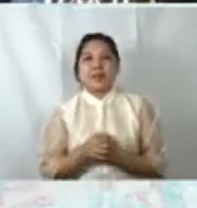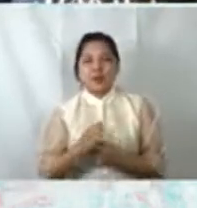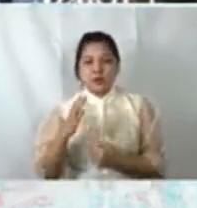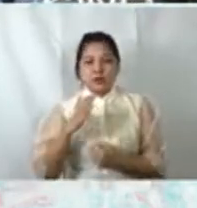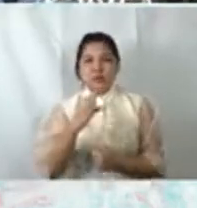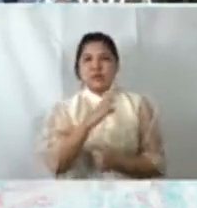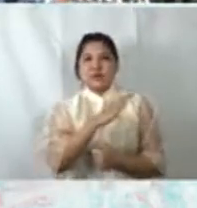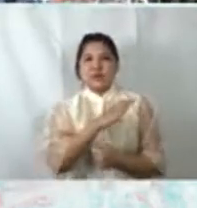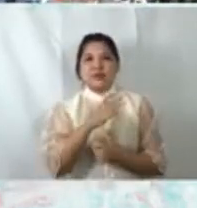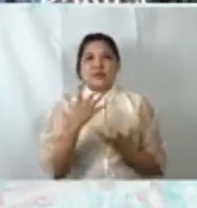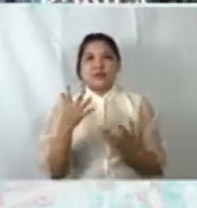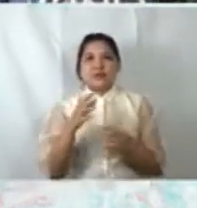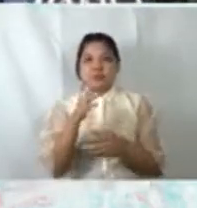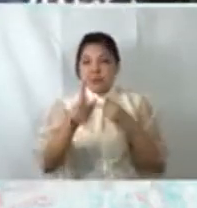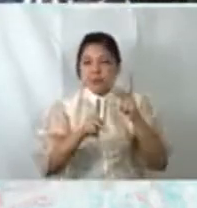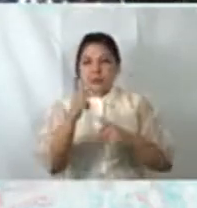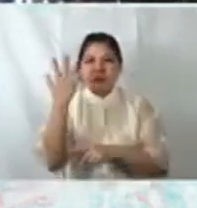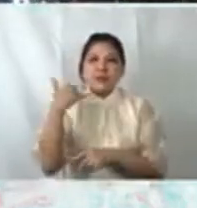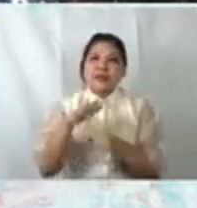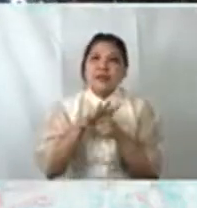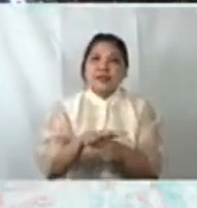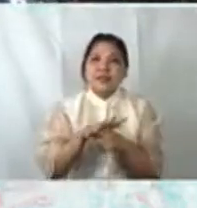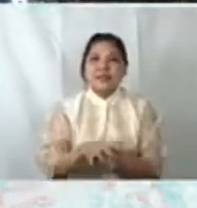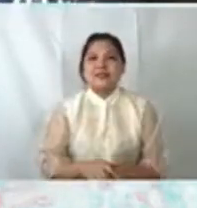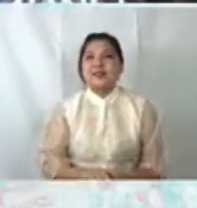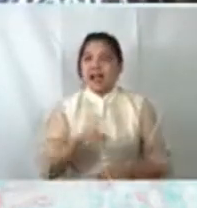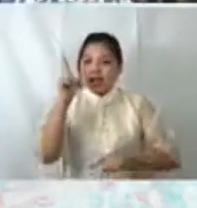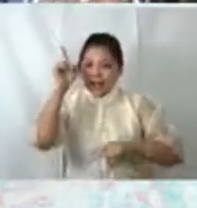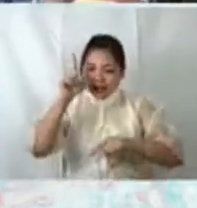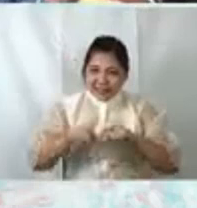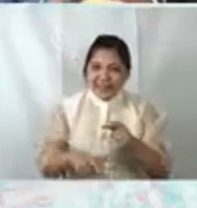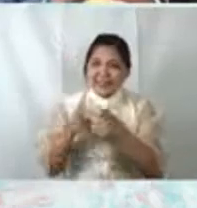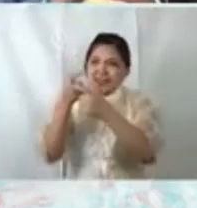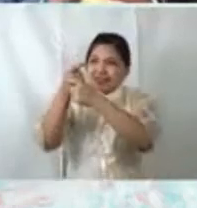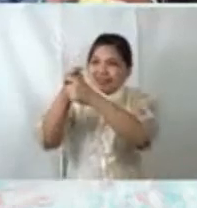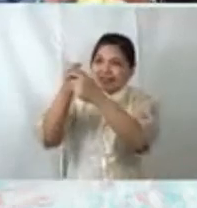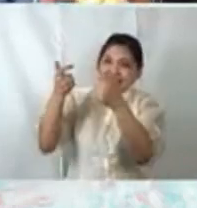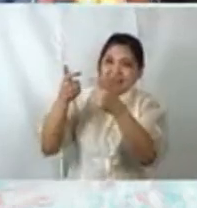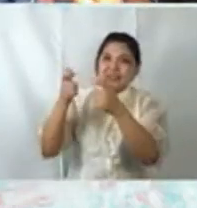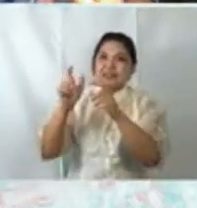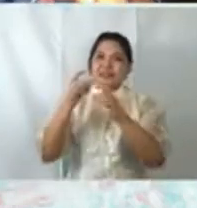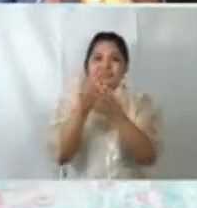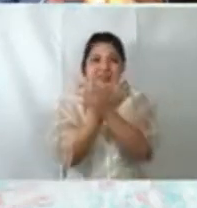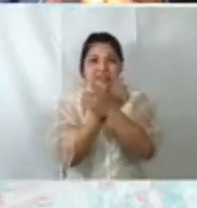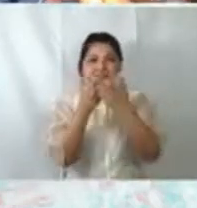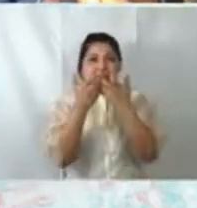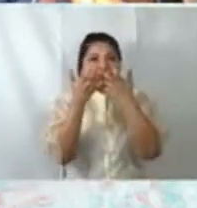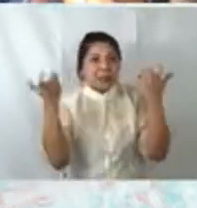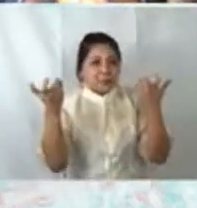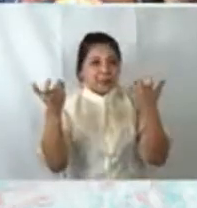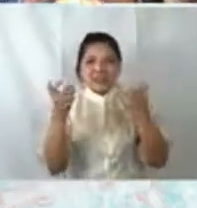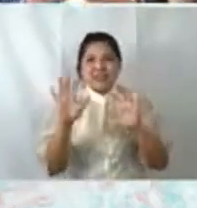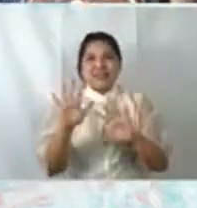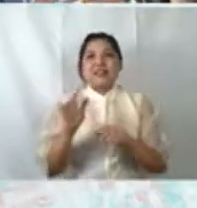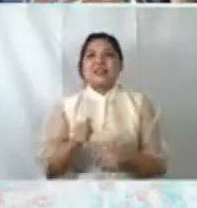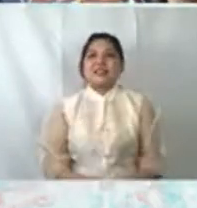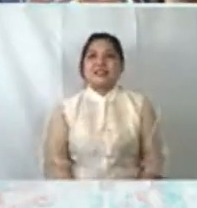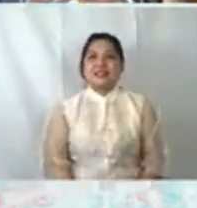B. McNutt, no? Sapagkat hindi ho nila ma-untangle ang bandila. Parang ang nangyari ho, naging